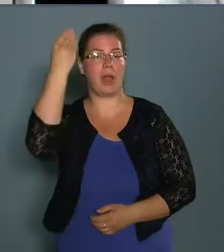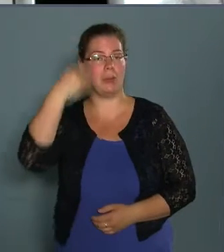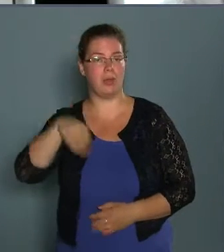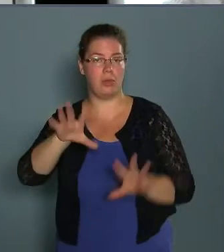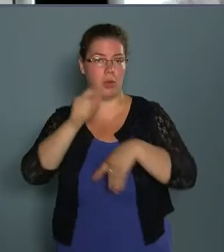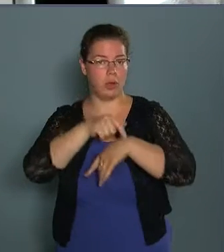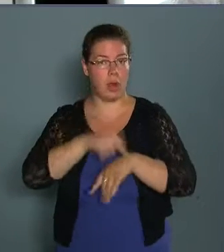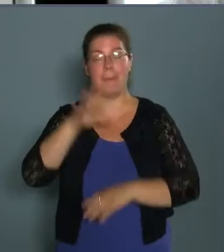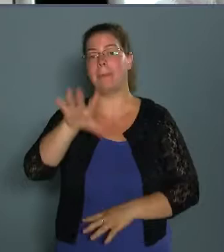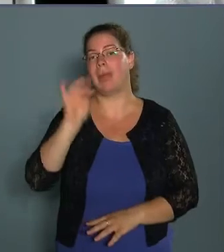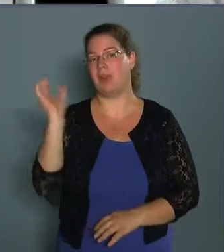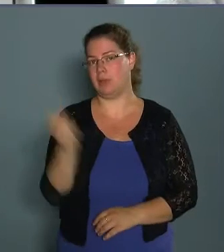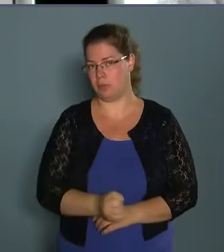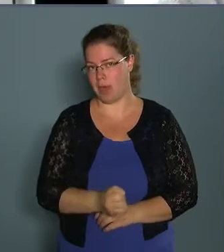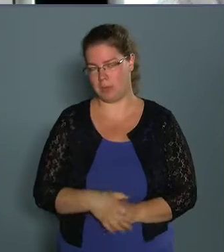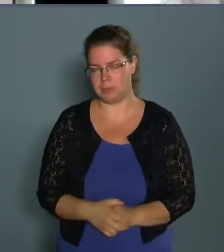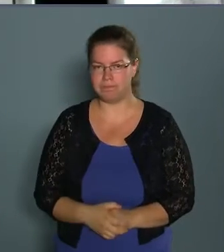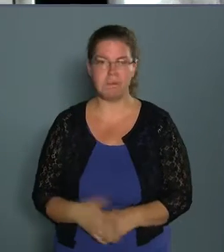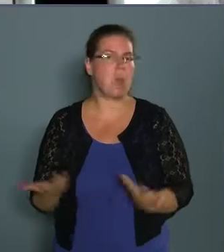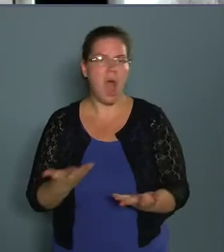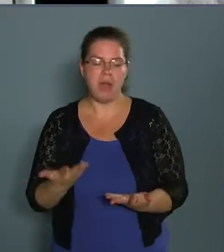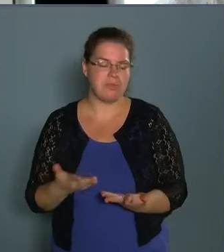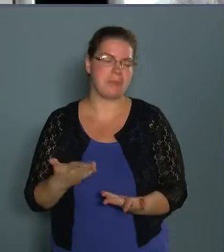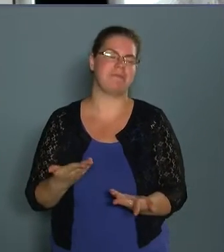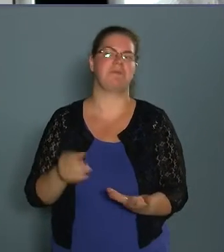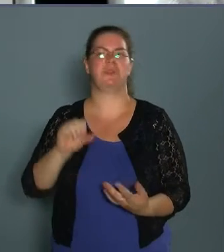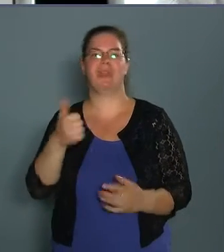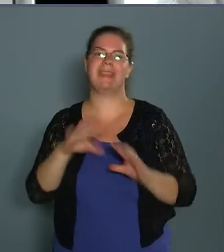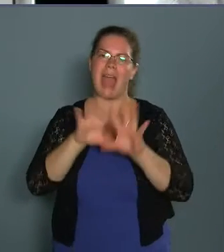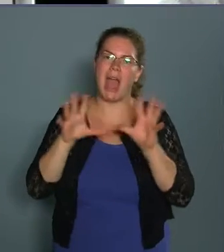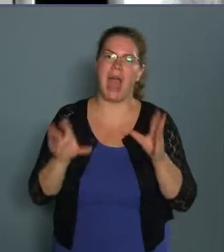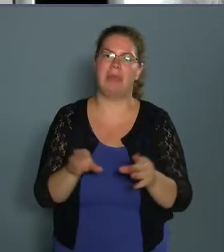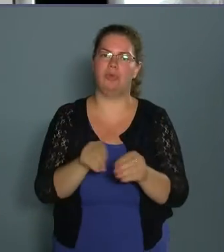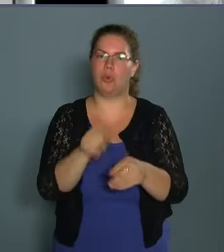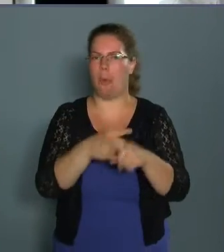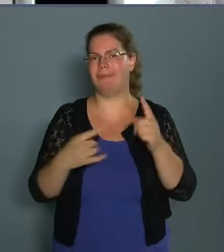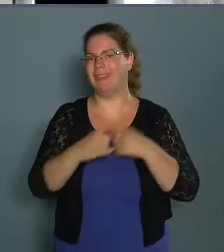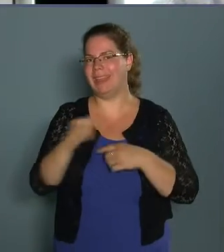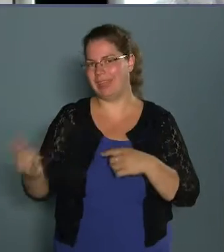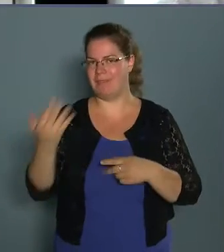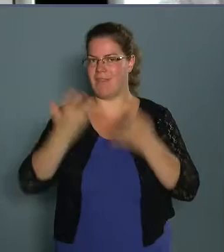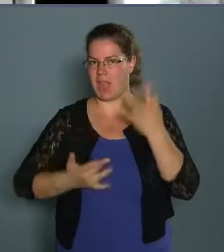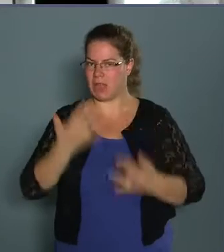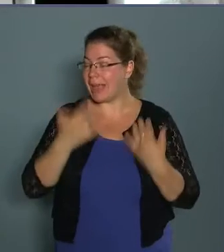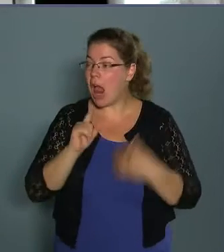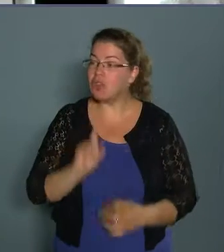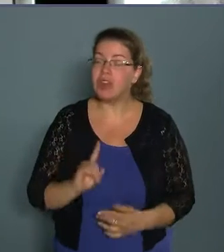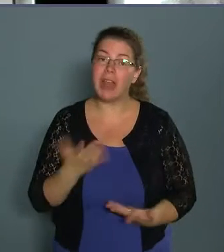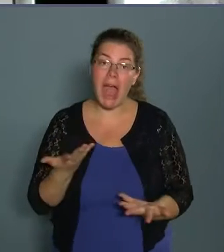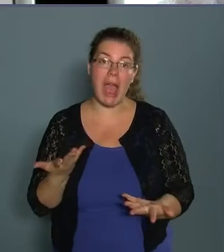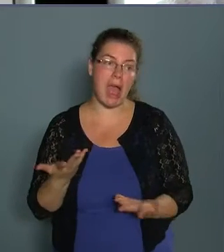Polgármesteri fogadóra a megválasztott válaszol, ha nem is egy átfogó fél év értékelésre,